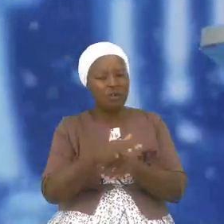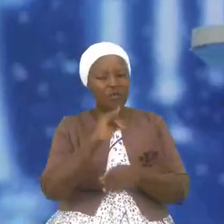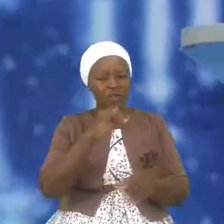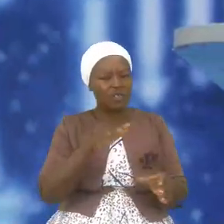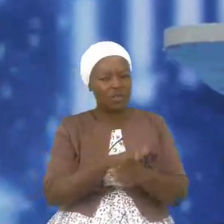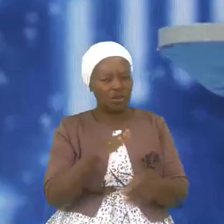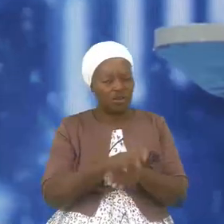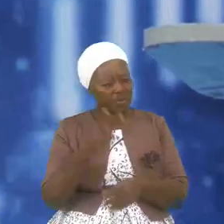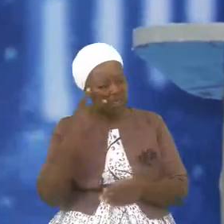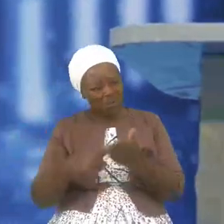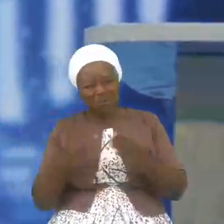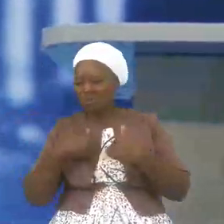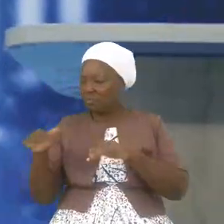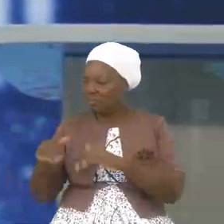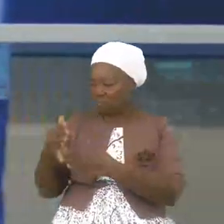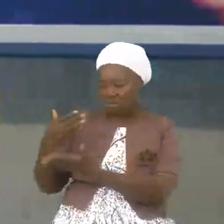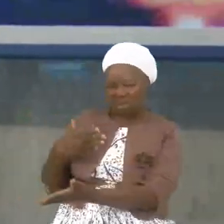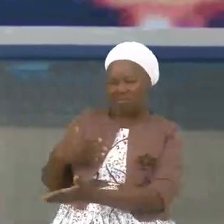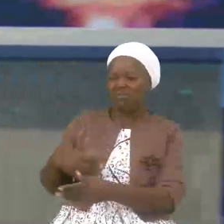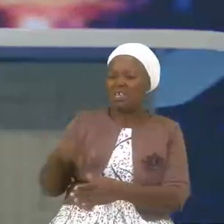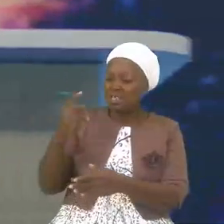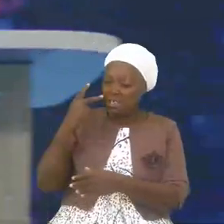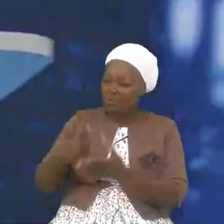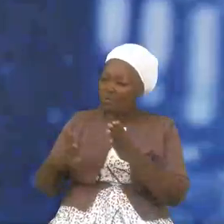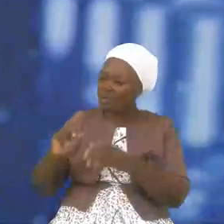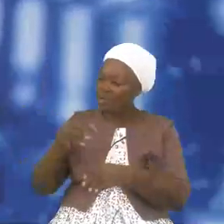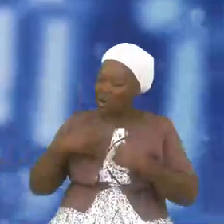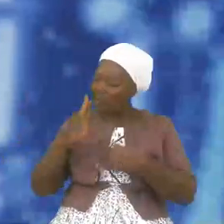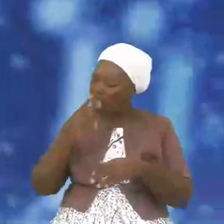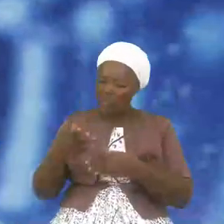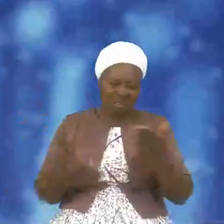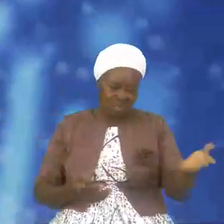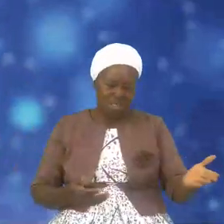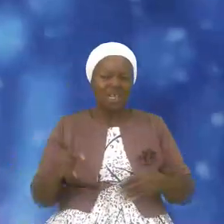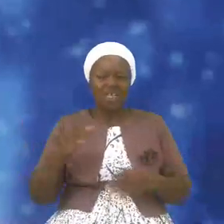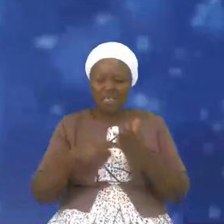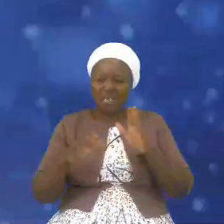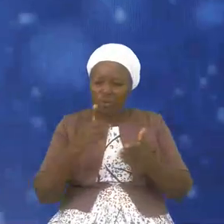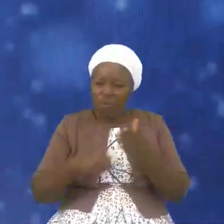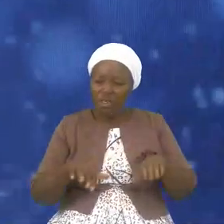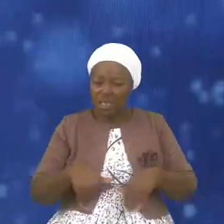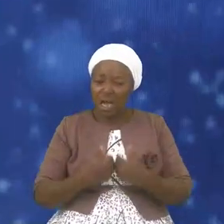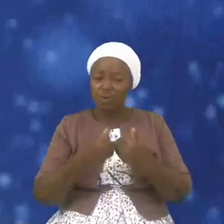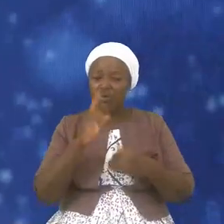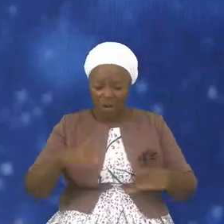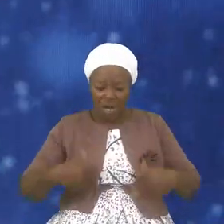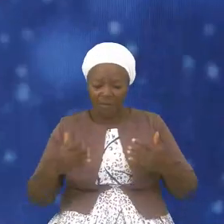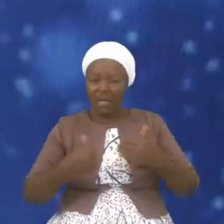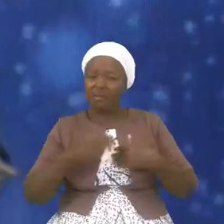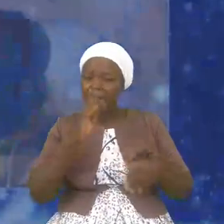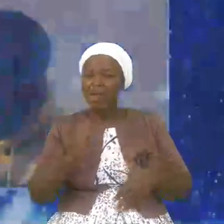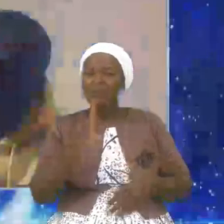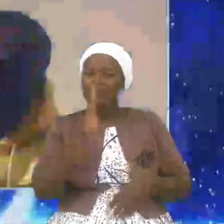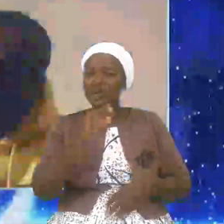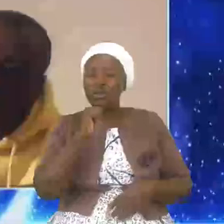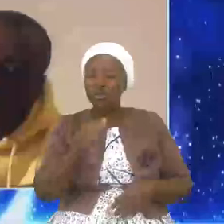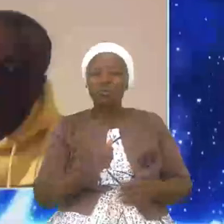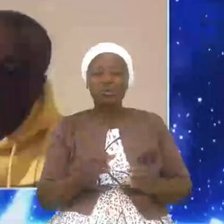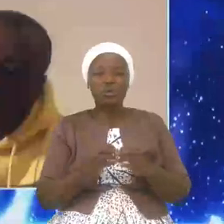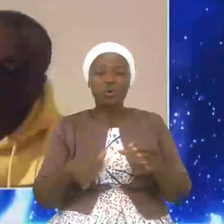assez. Regarde ce que tu as fait. Regarde là où tu as été. Regarde ce que ta vie est devenue. Ne sois pas méchant